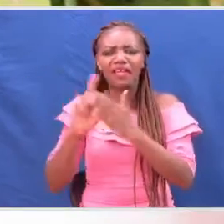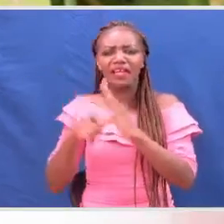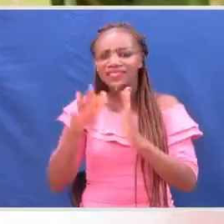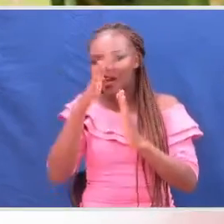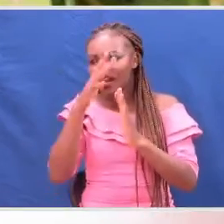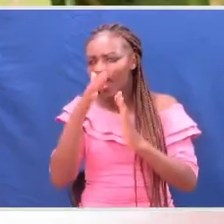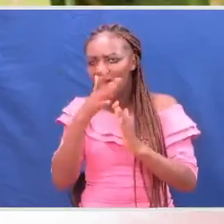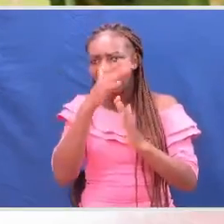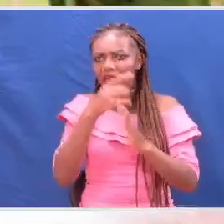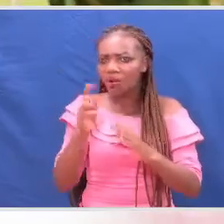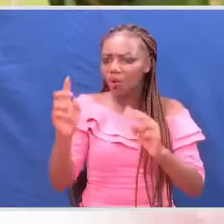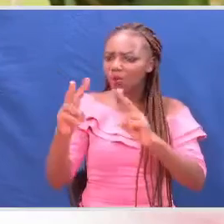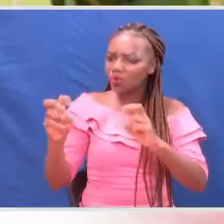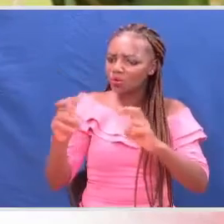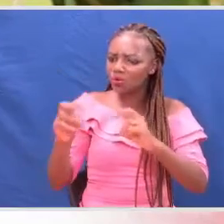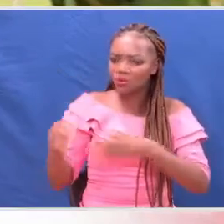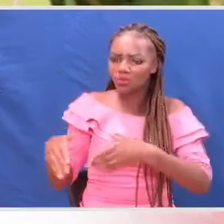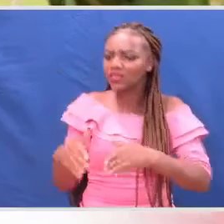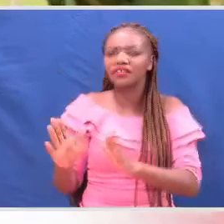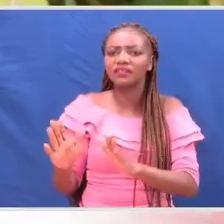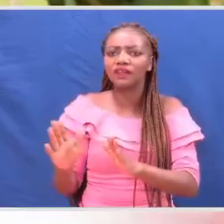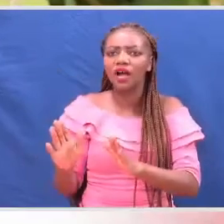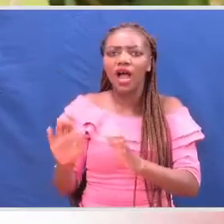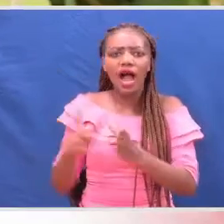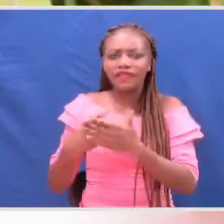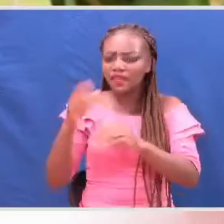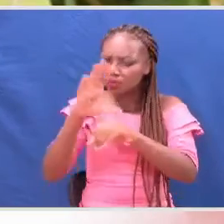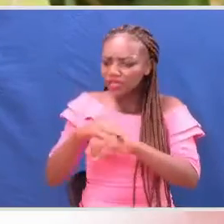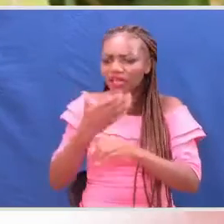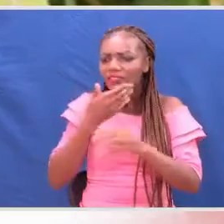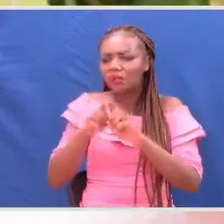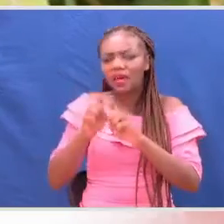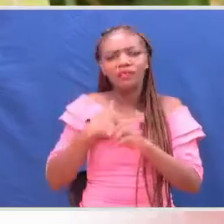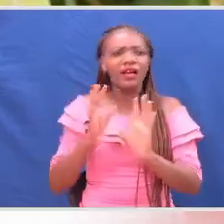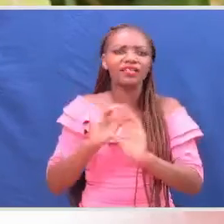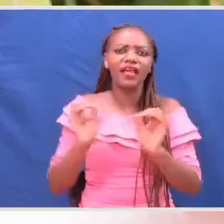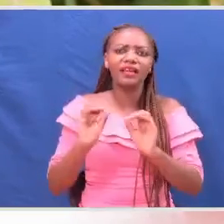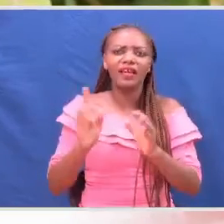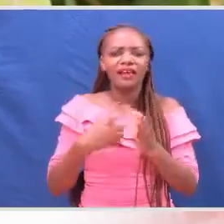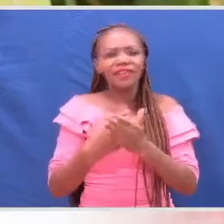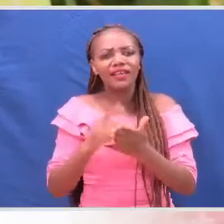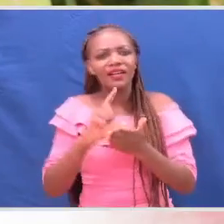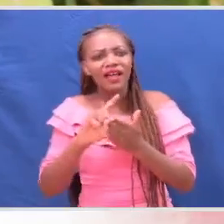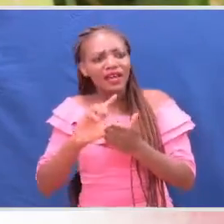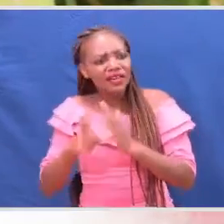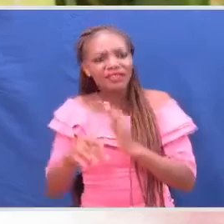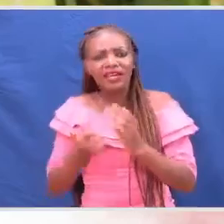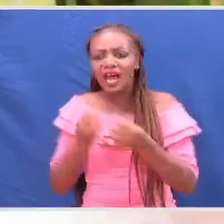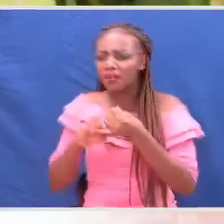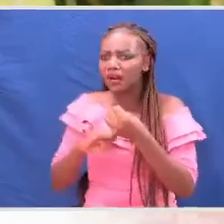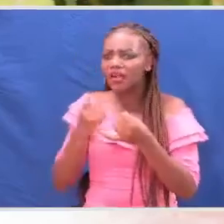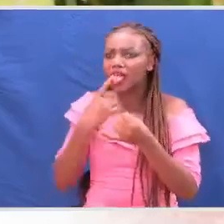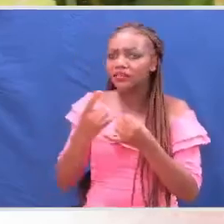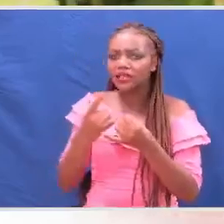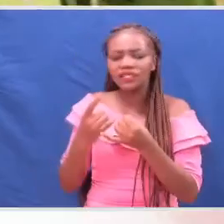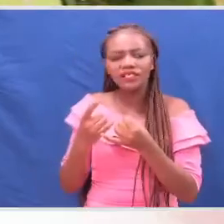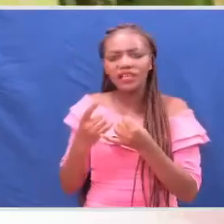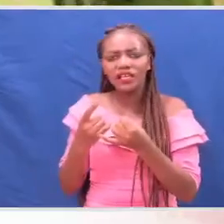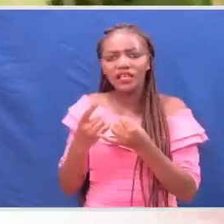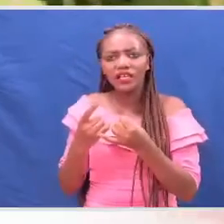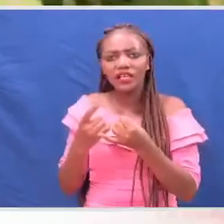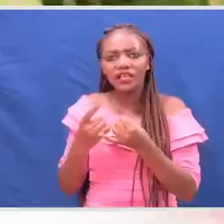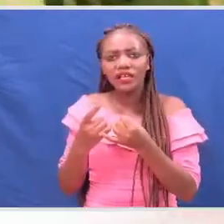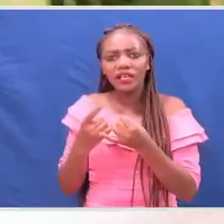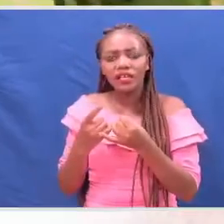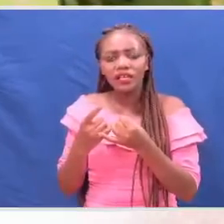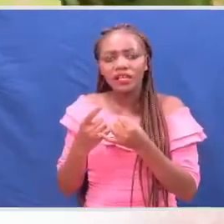mtafute Mtoni. Tunaenda hapo Mtoni hatupati ndugu yetu. Mara sijui mahali mtu